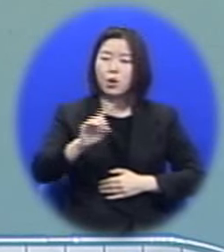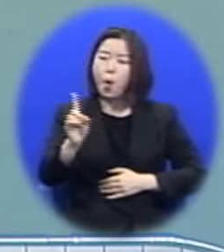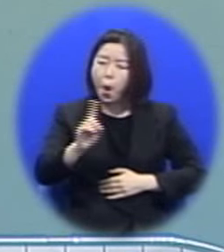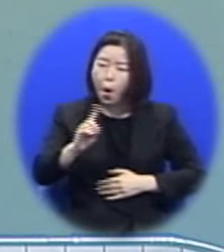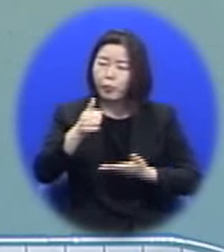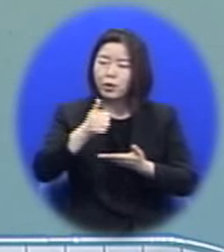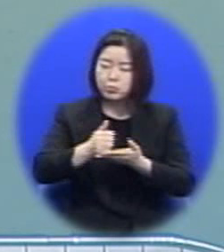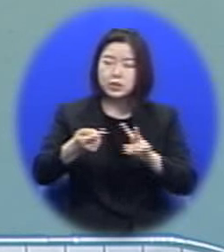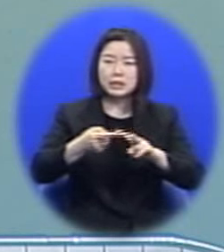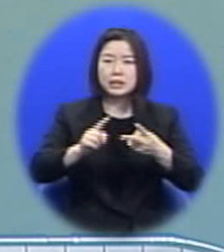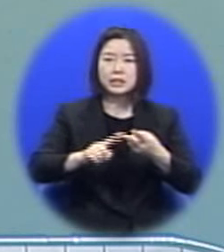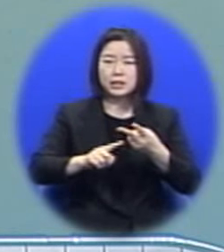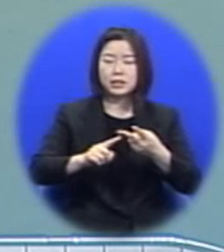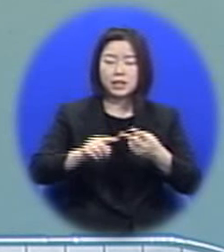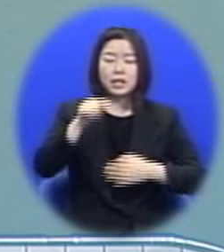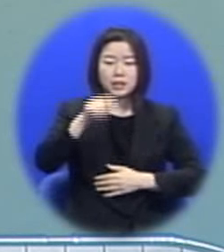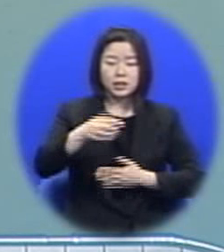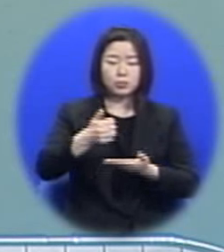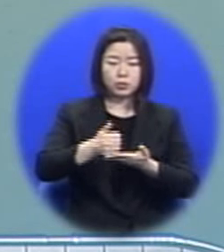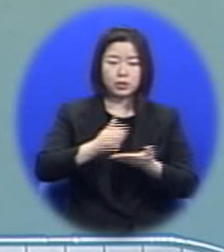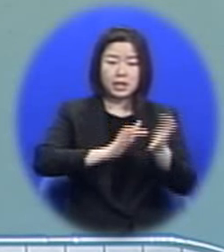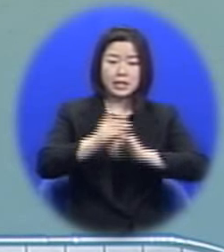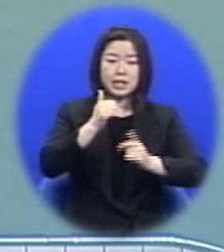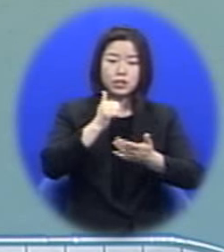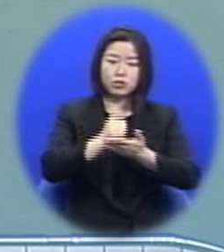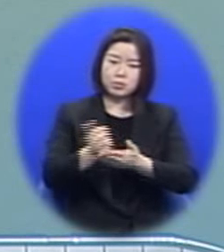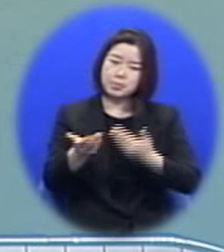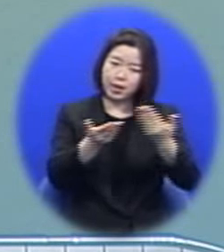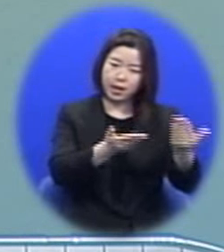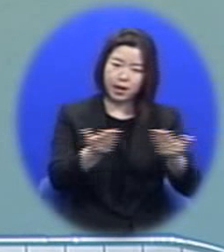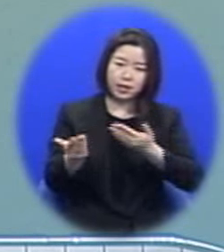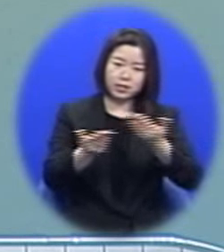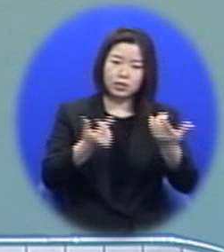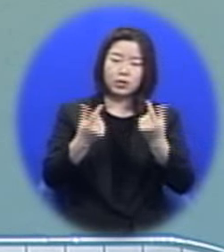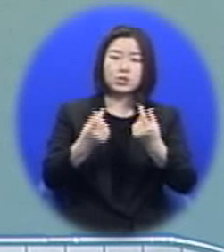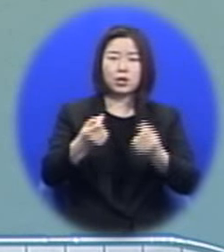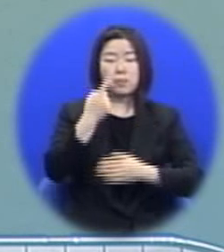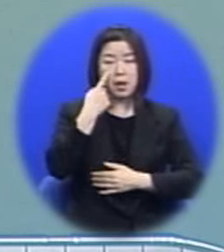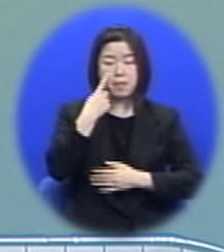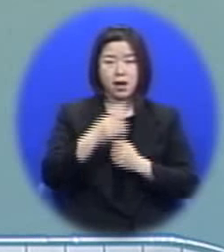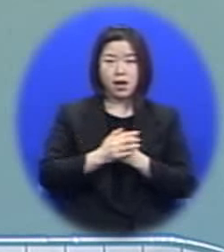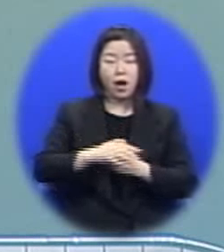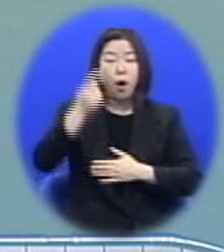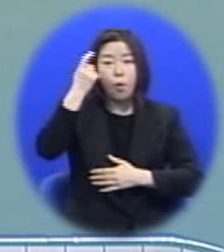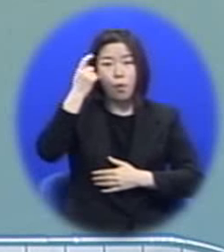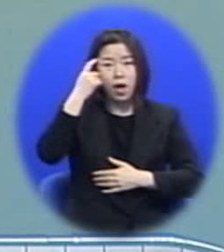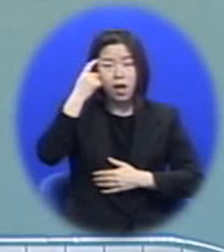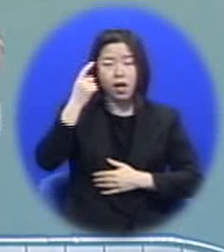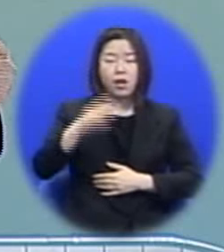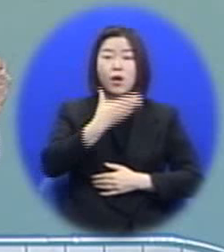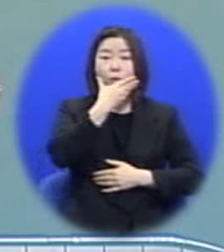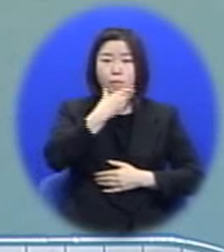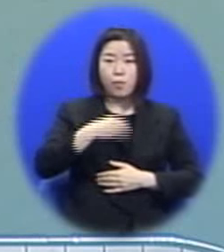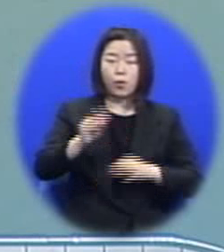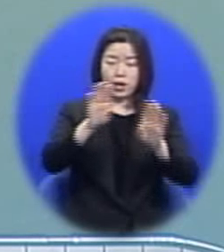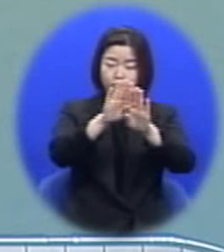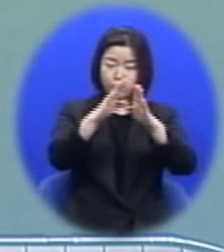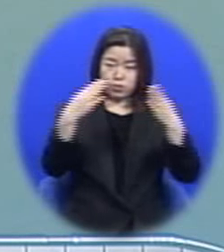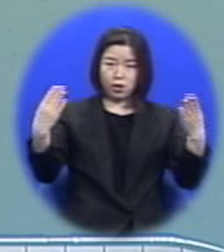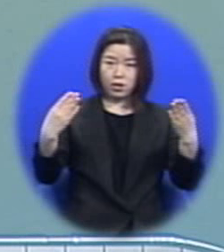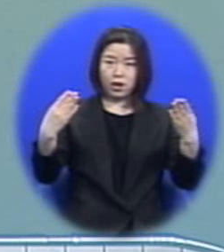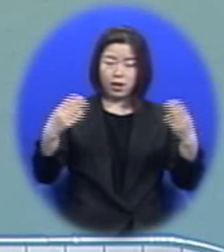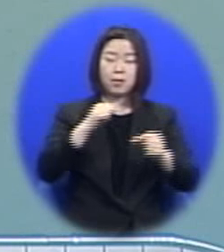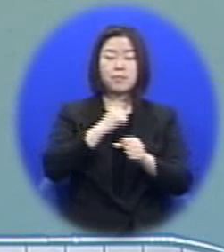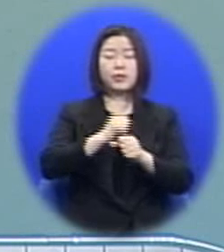분이시든지 간에 그분을 예수님께 하듯이 하세요. 왜? 복의 문을 열게 하기 위해서